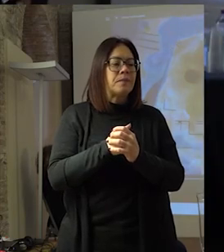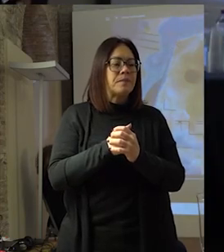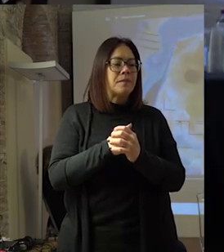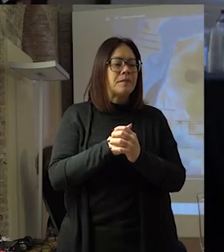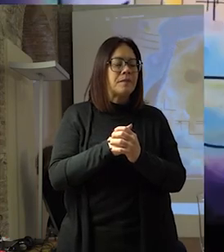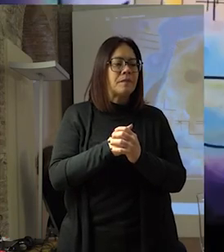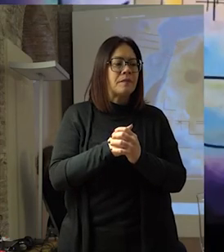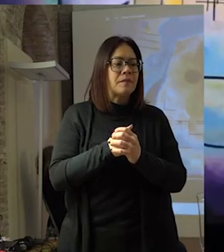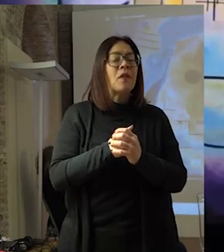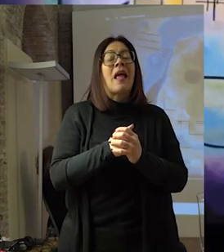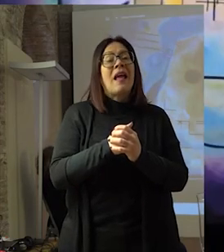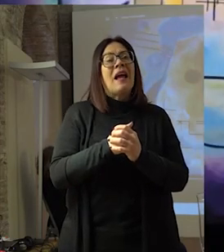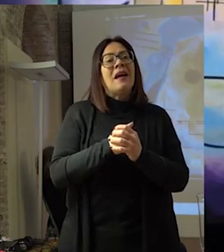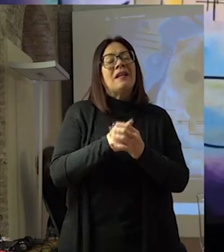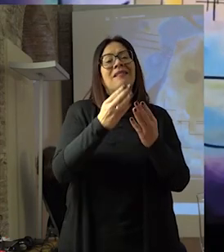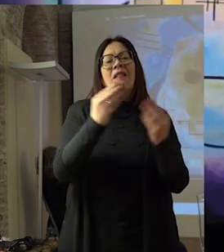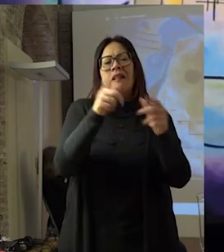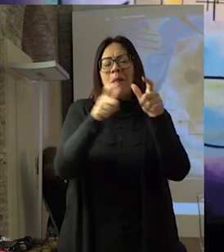in maniera totale, perché